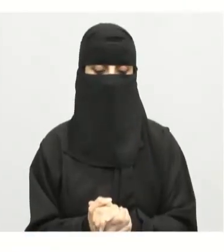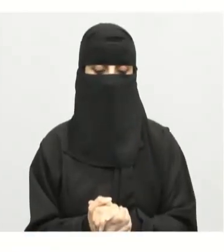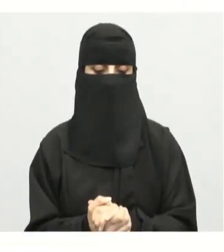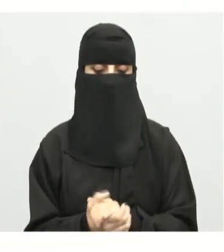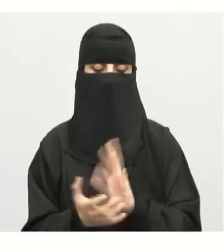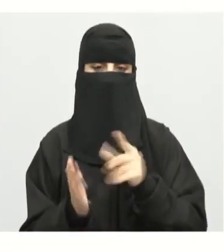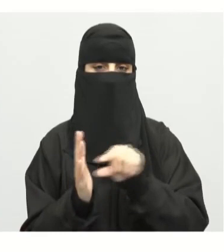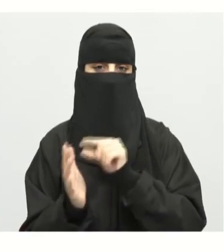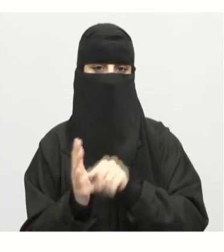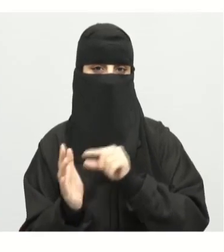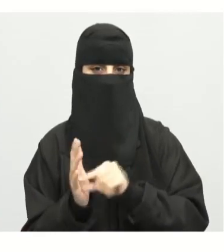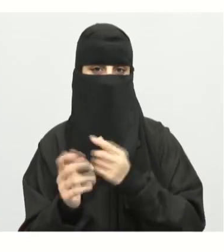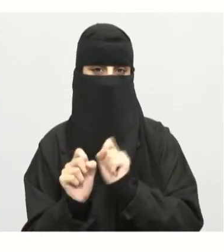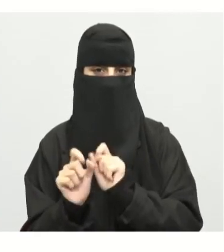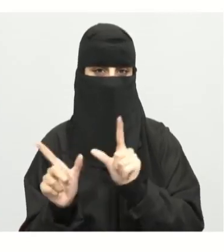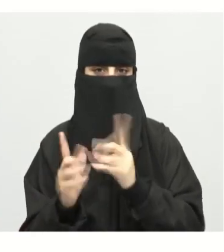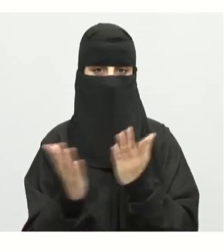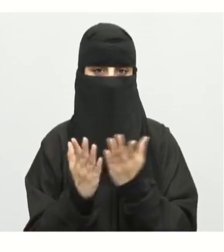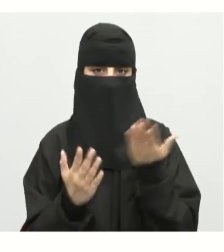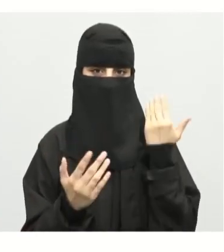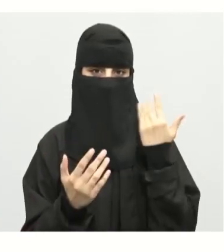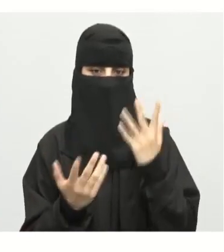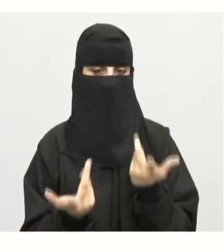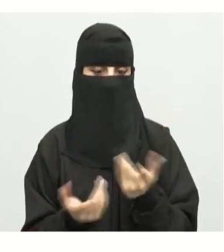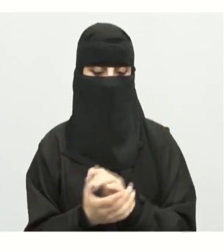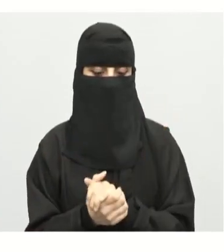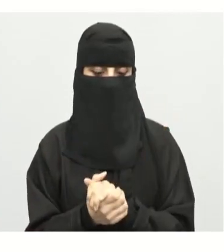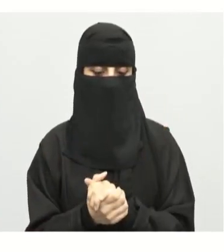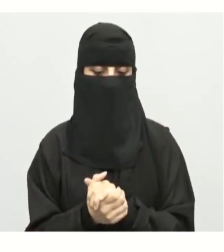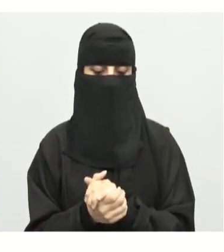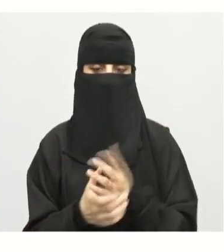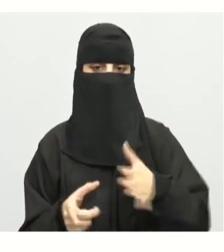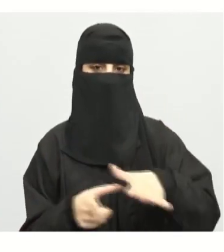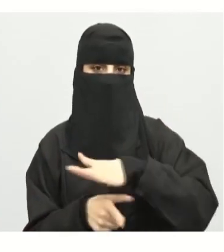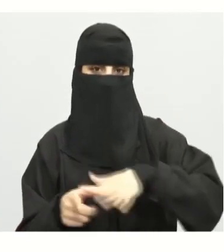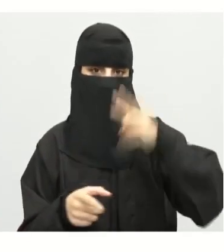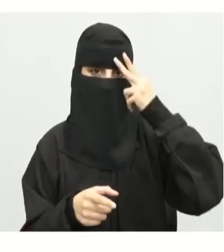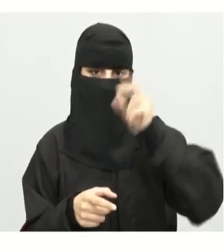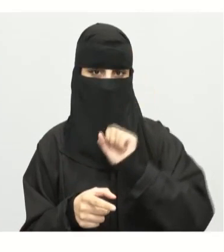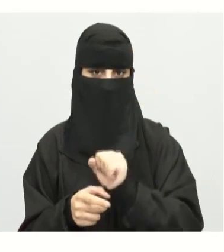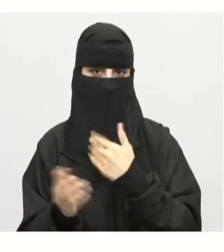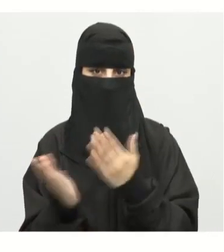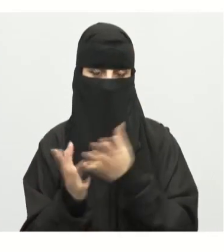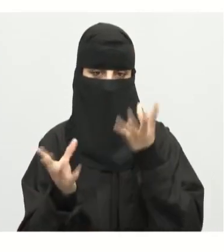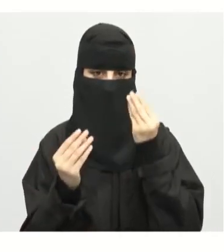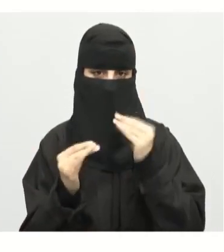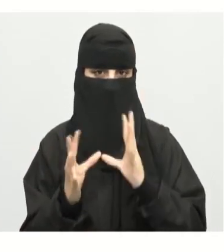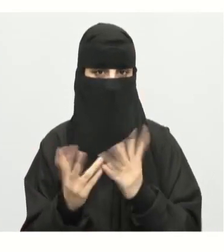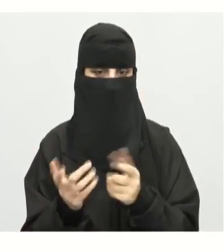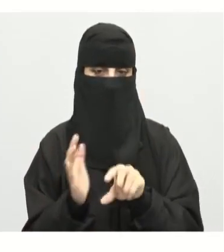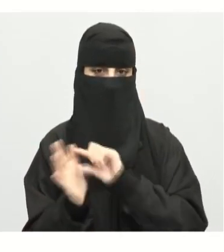ابرز المحاور التي تمت دراستها في الوحده الثالثه جغرافيه وطني المملكه العربيه السعوديه